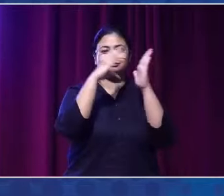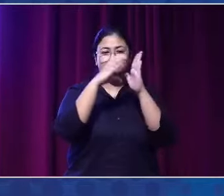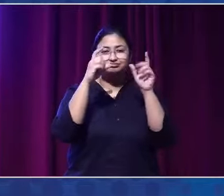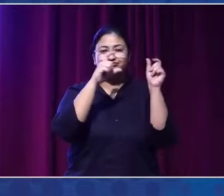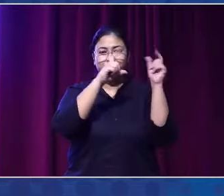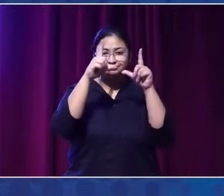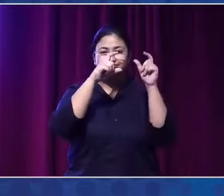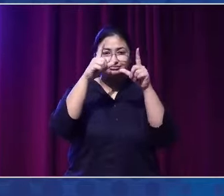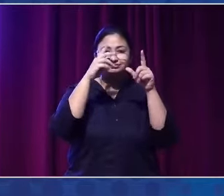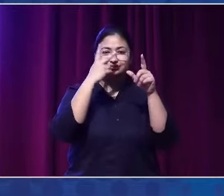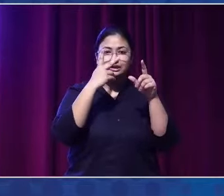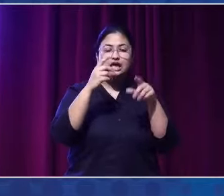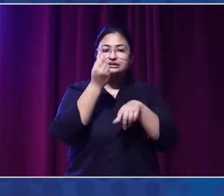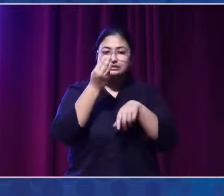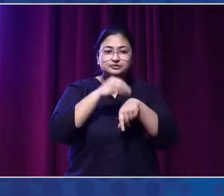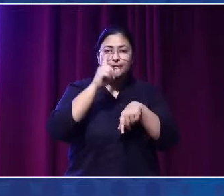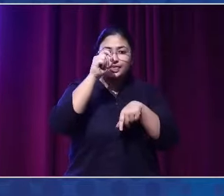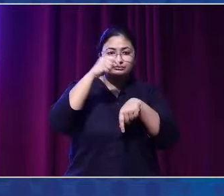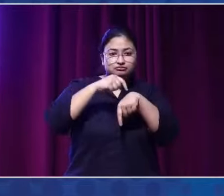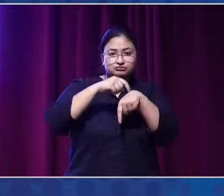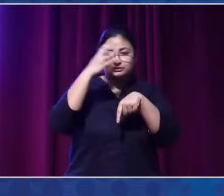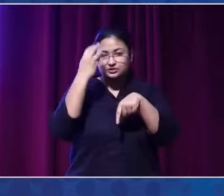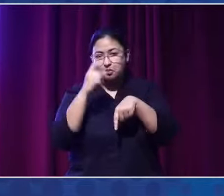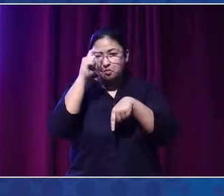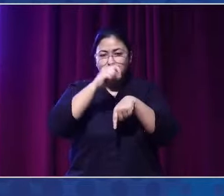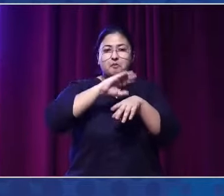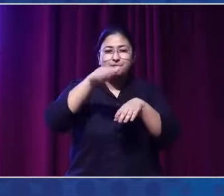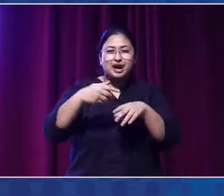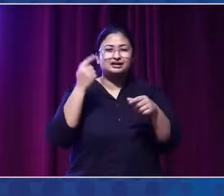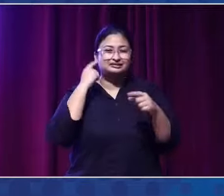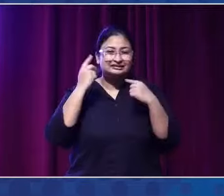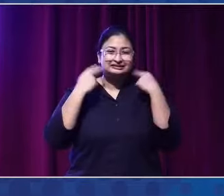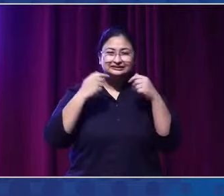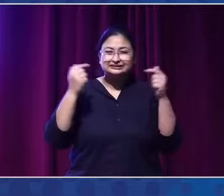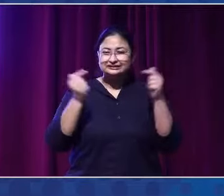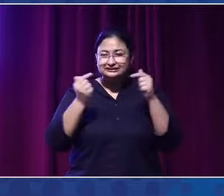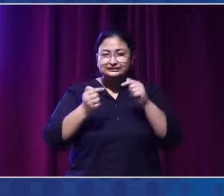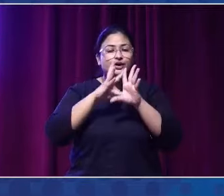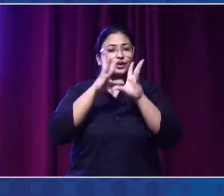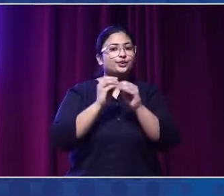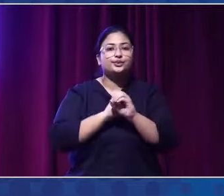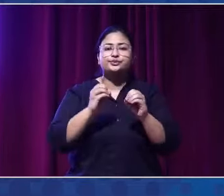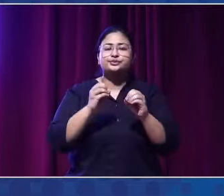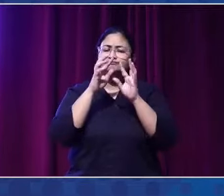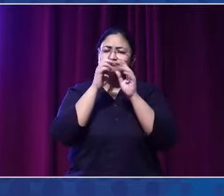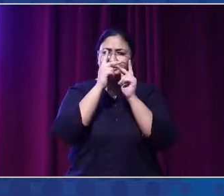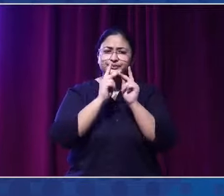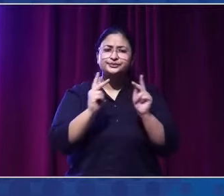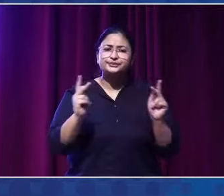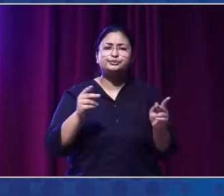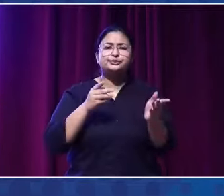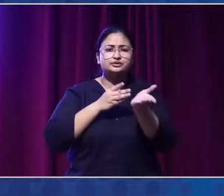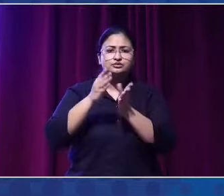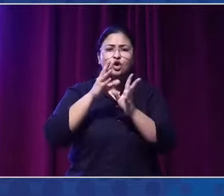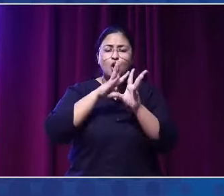कहीं 10 बजे के बाद शोर हुआ क्या, रैलीज में डिस्टर्बेंस हुई क्या? नहीं हुई. इट वॉज सच ए पीसफुल and we thank